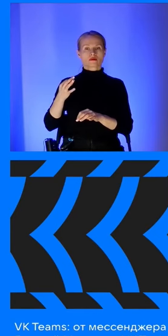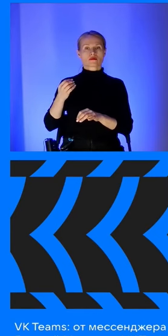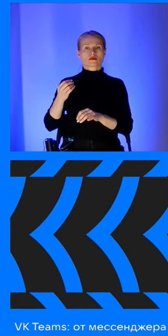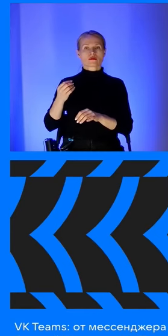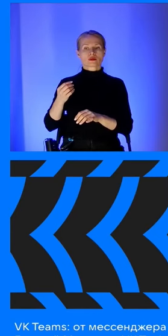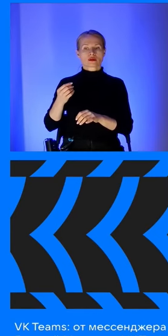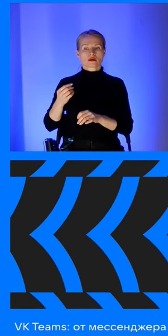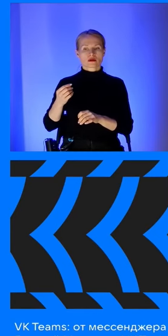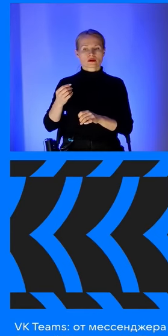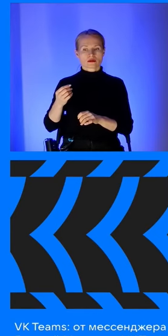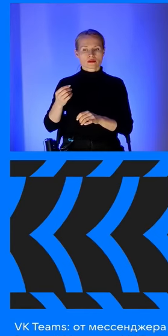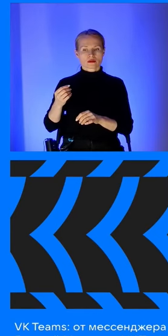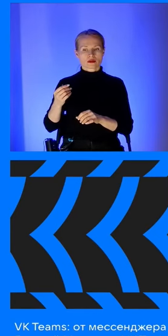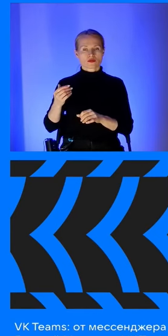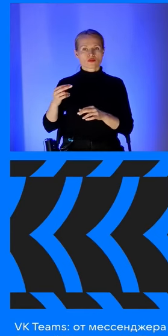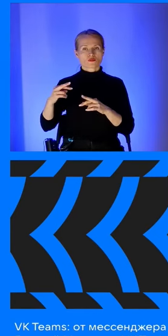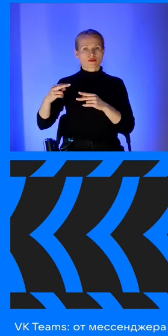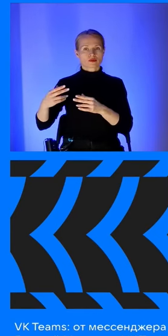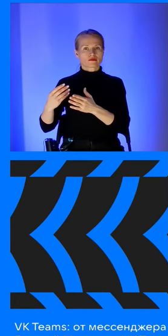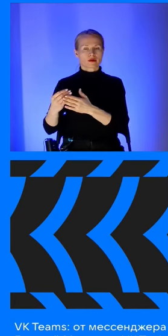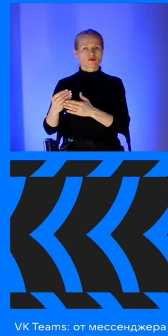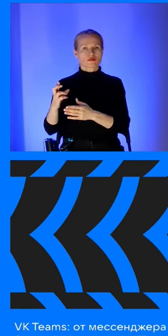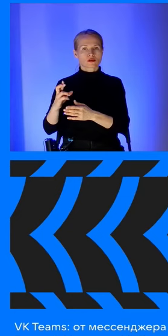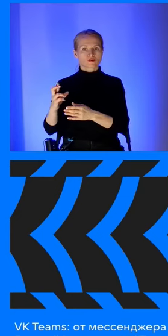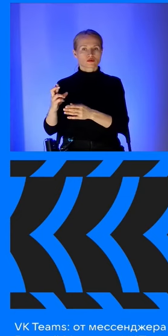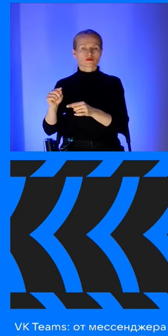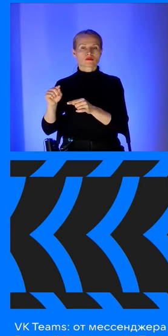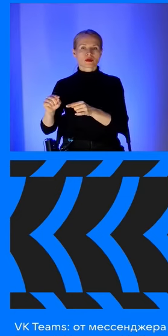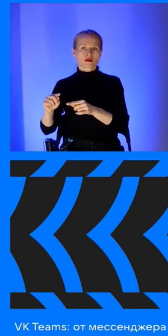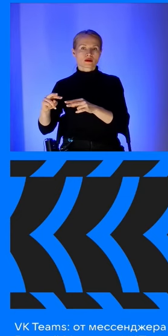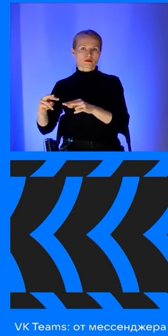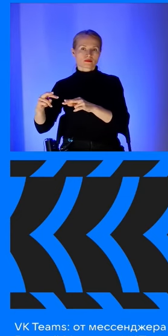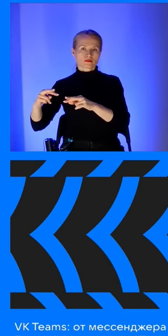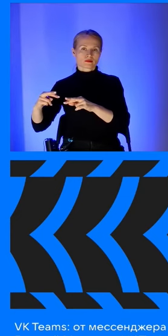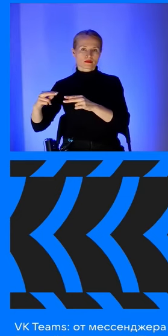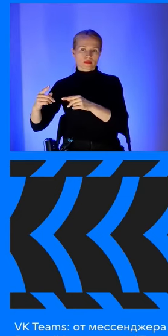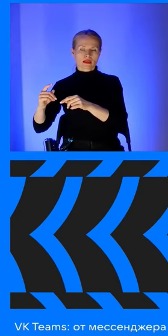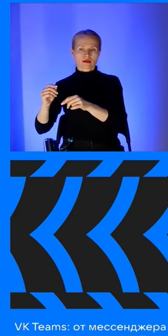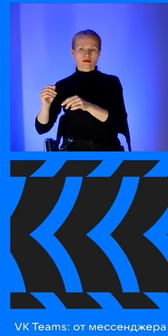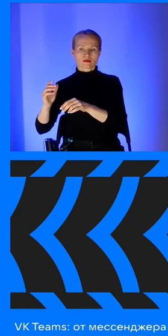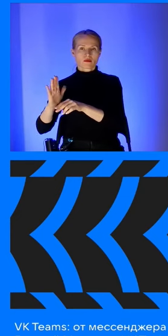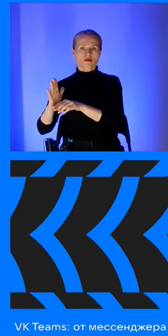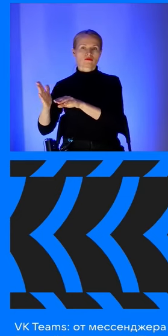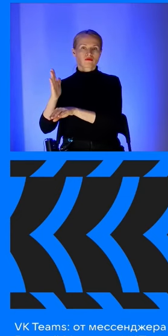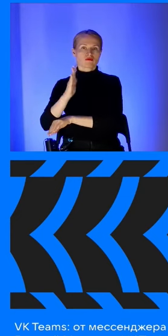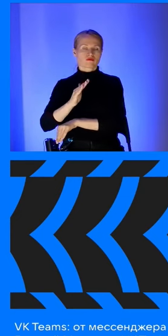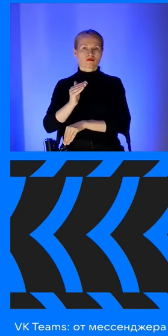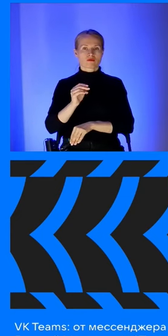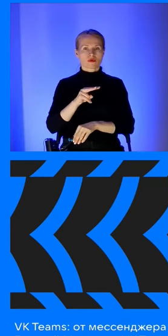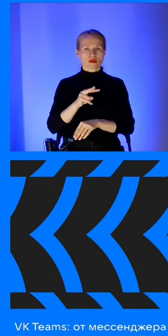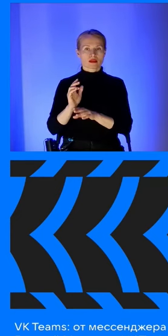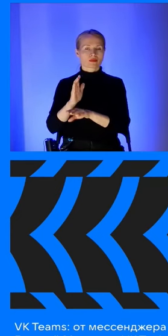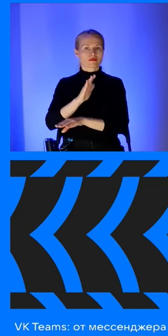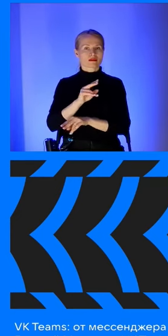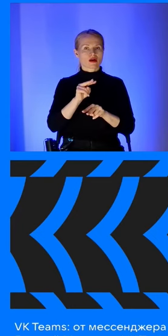отправить, когда он придет, соответственно, он переводит свою базу в read-write, отправляет команду flop в